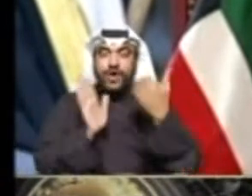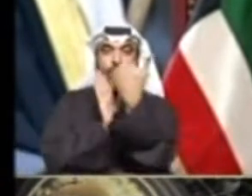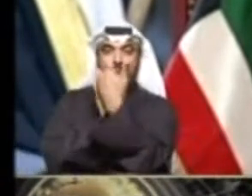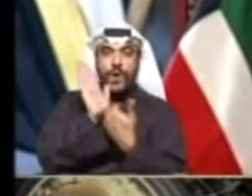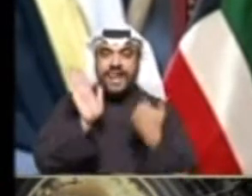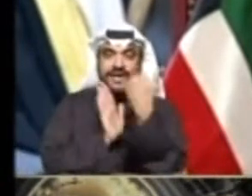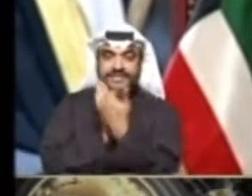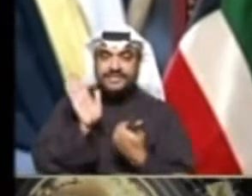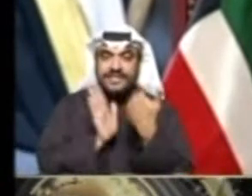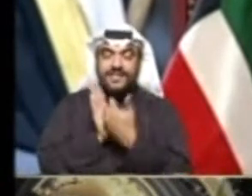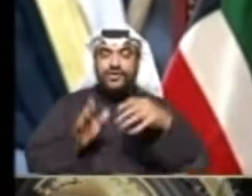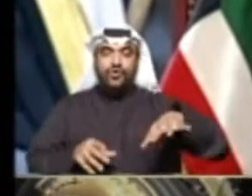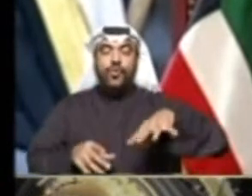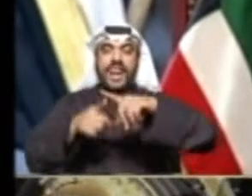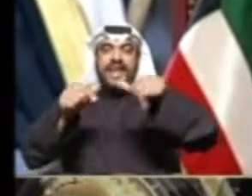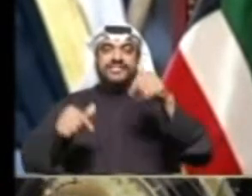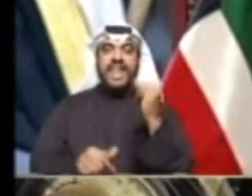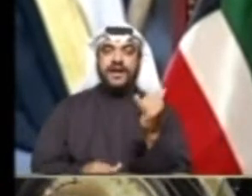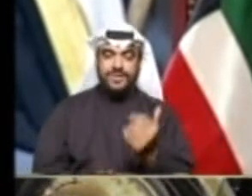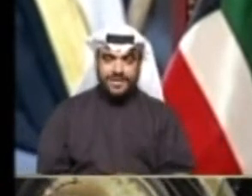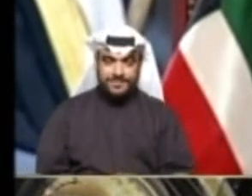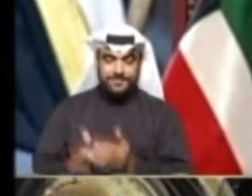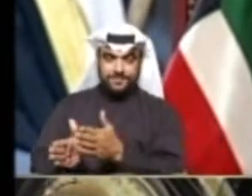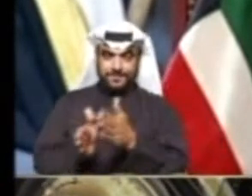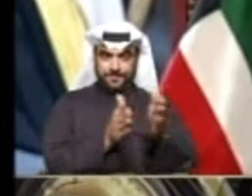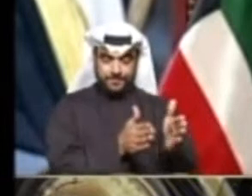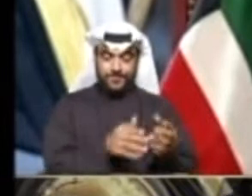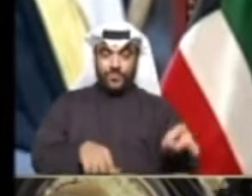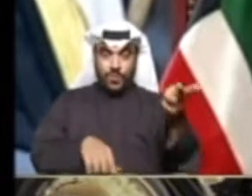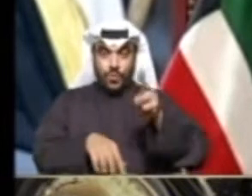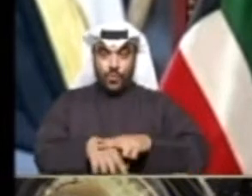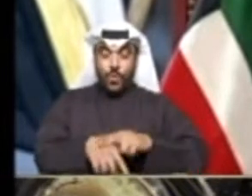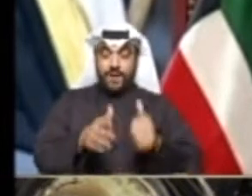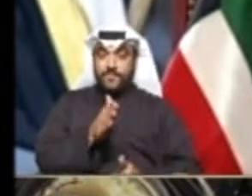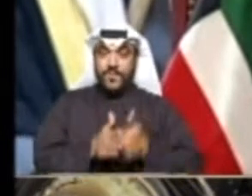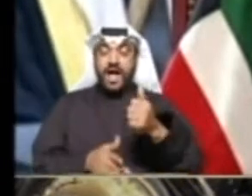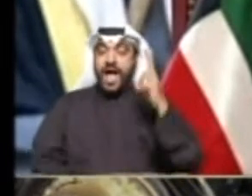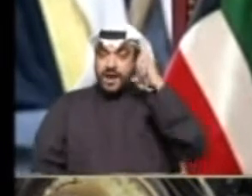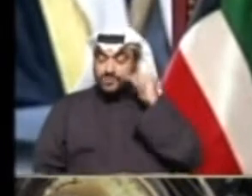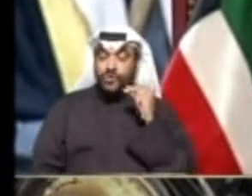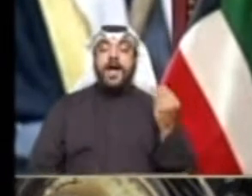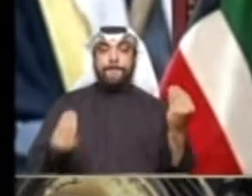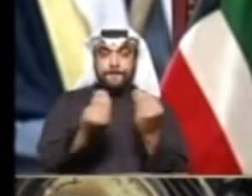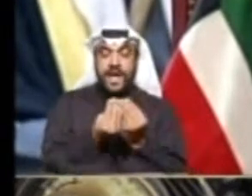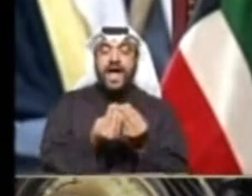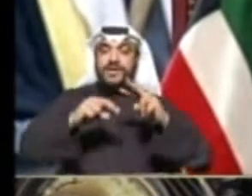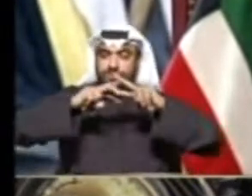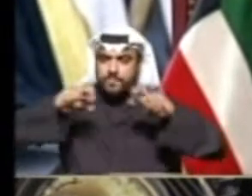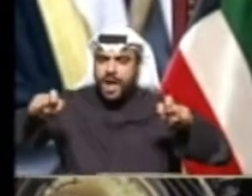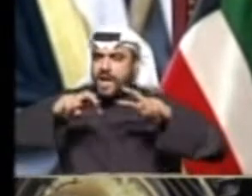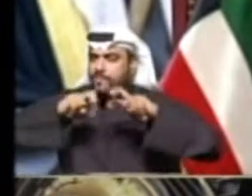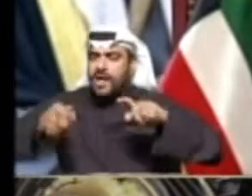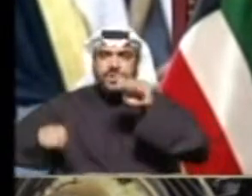والاقتصادية لدول المجلس، وهي إنجازات مطالبون معها في البحث في كل